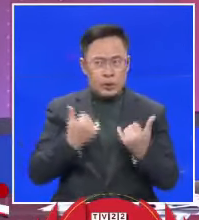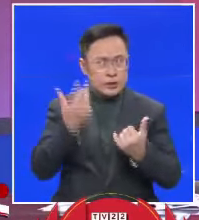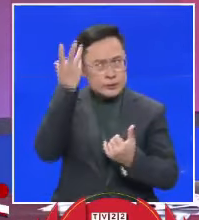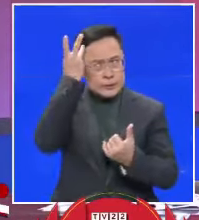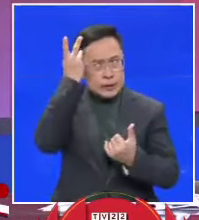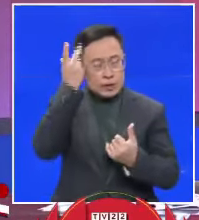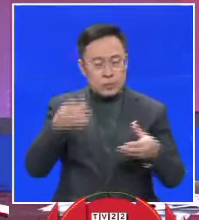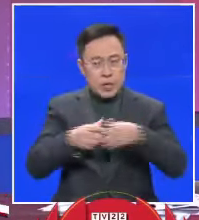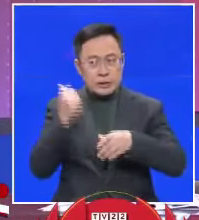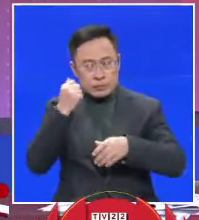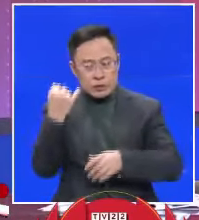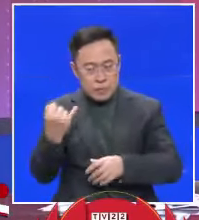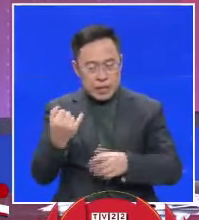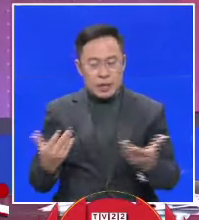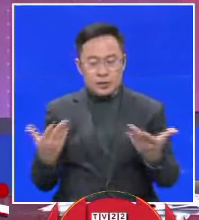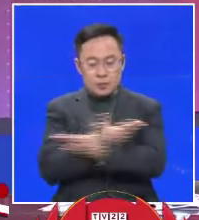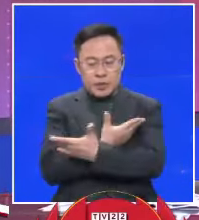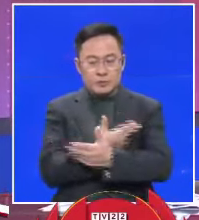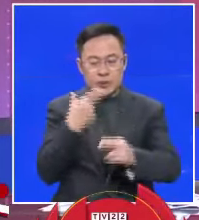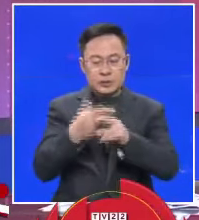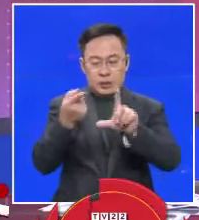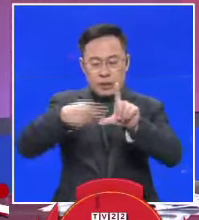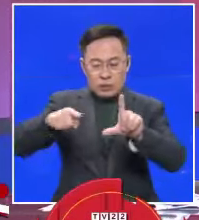วมก้าวไกลเพื่อความมั่นใจเลย ฮะ อันนี้บอก